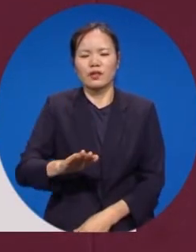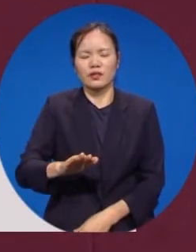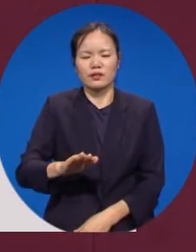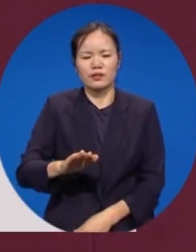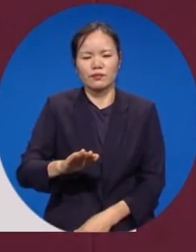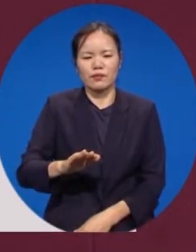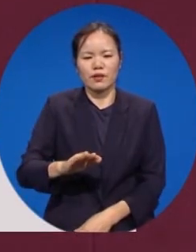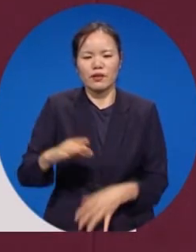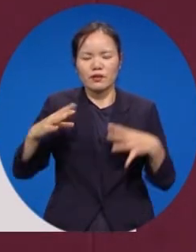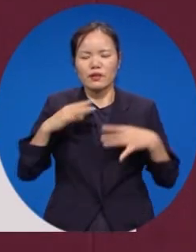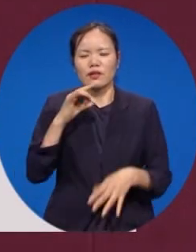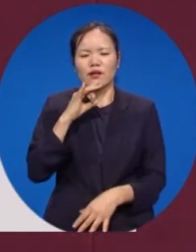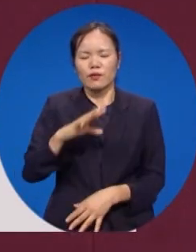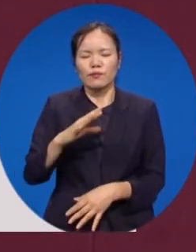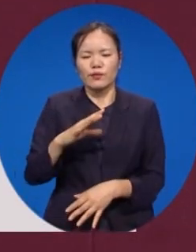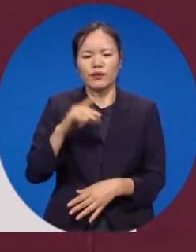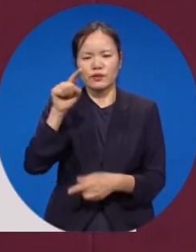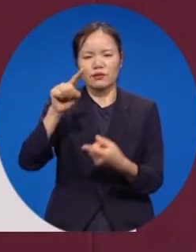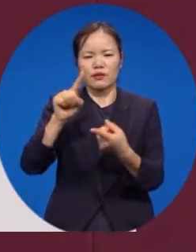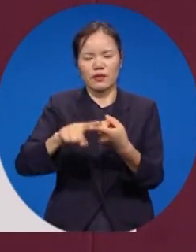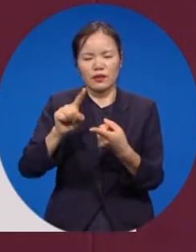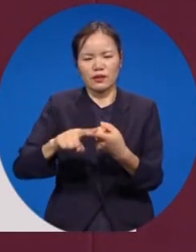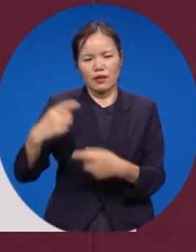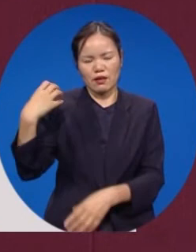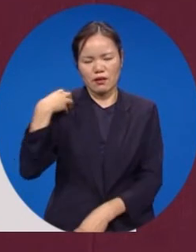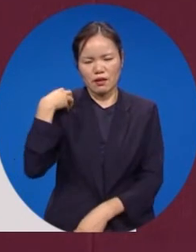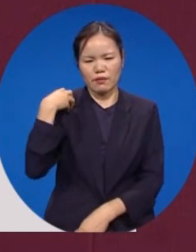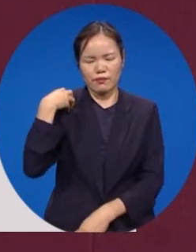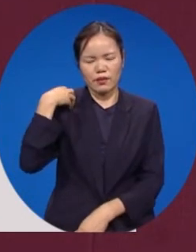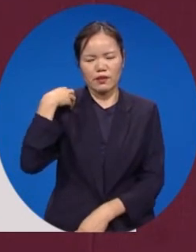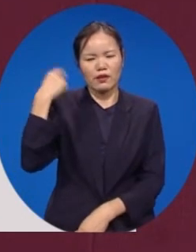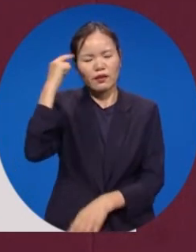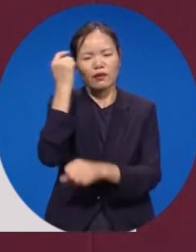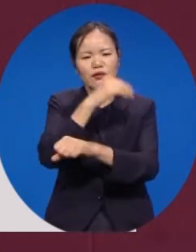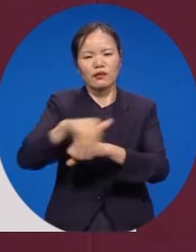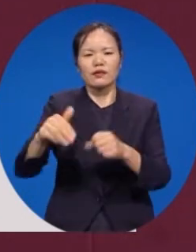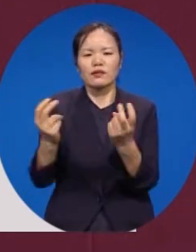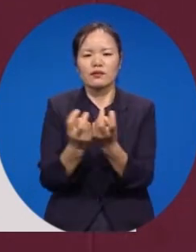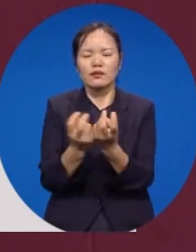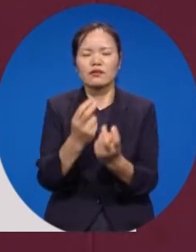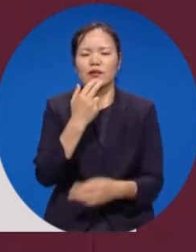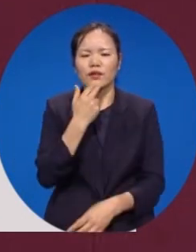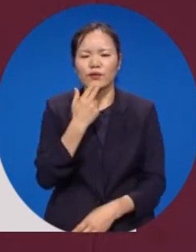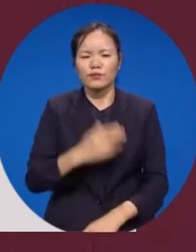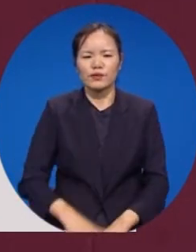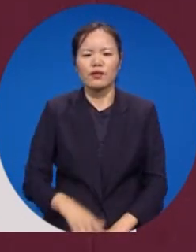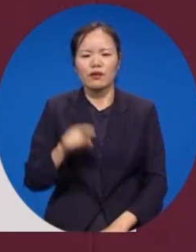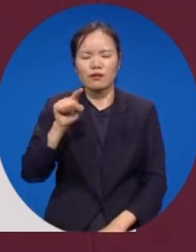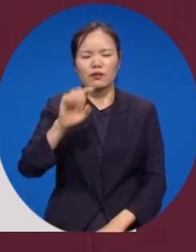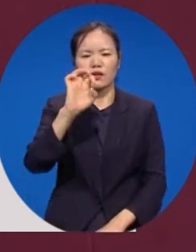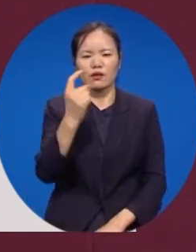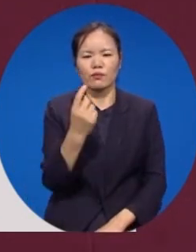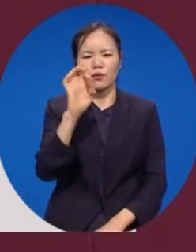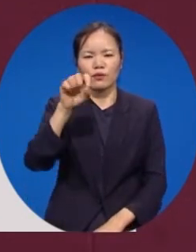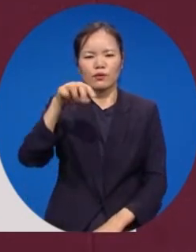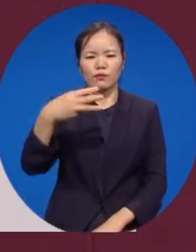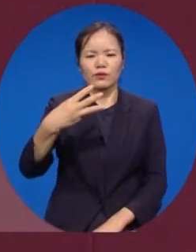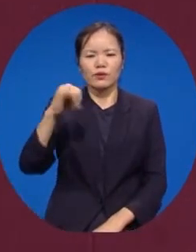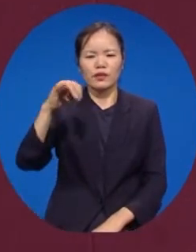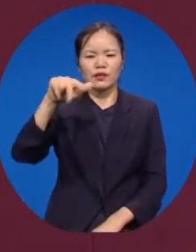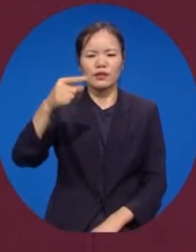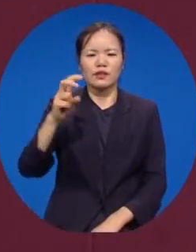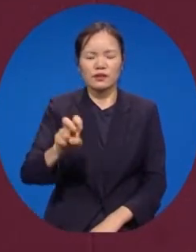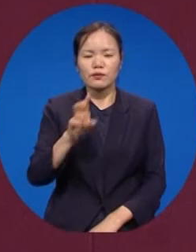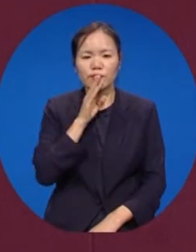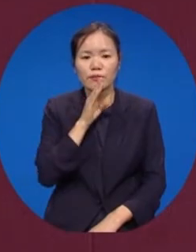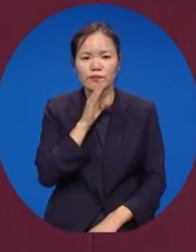생색만 내고 뒷감당에 대한 대책은 전혀 없습니다. 이런 게 바로 포퓰리즘 아닙니까?